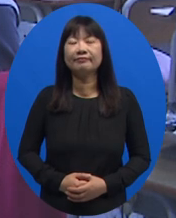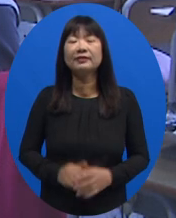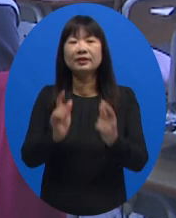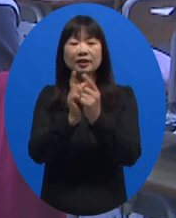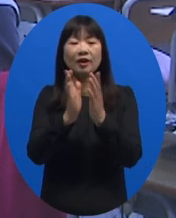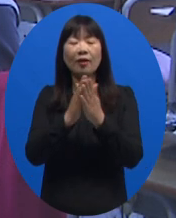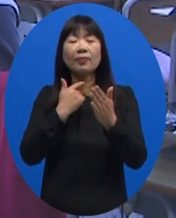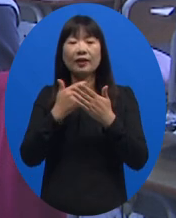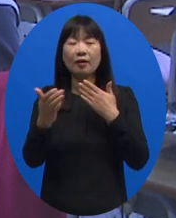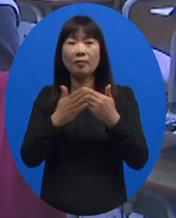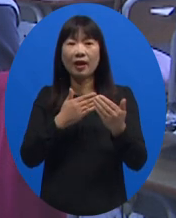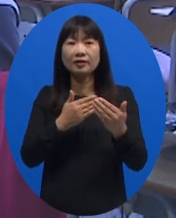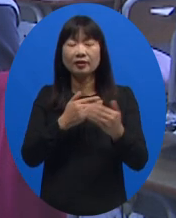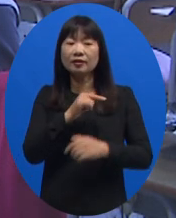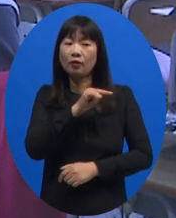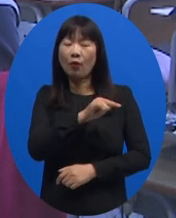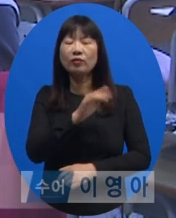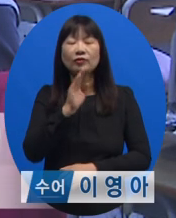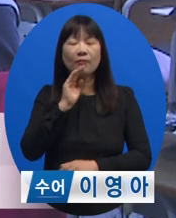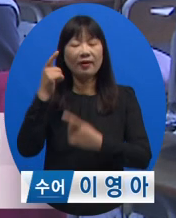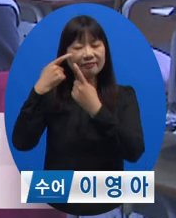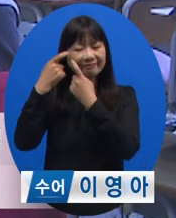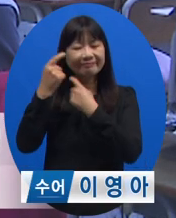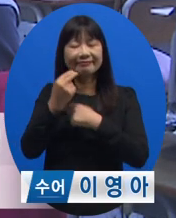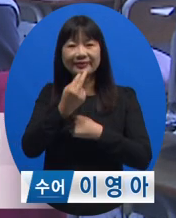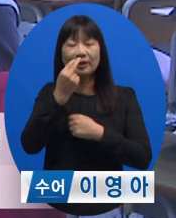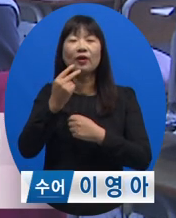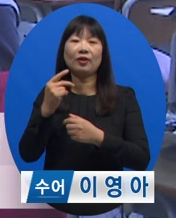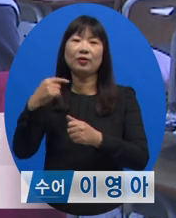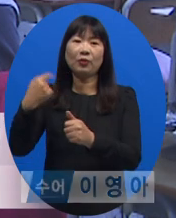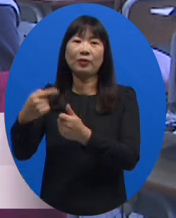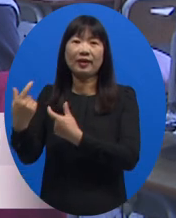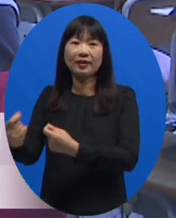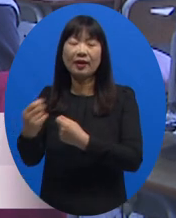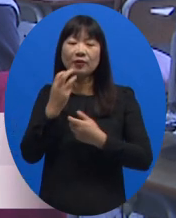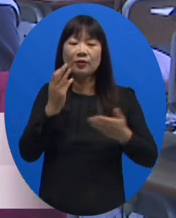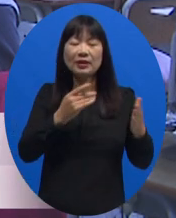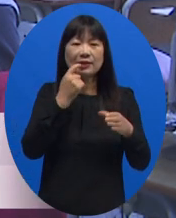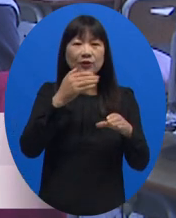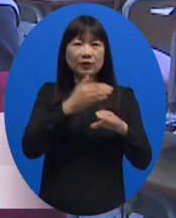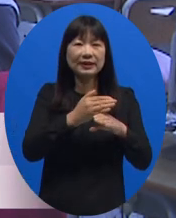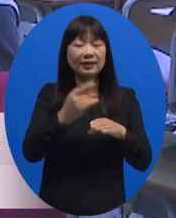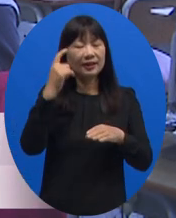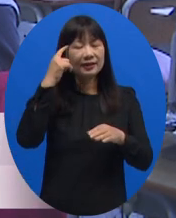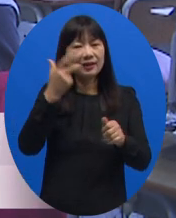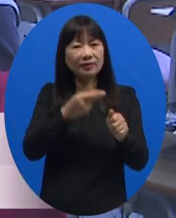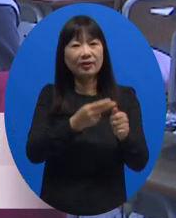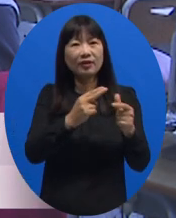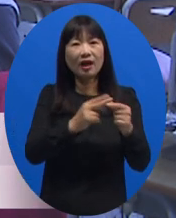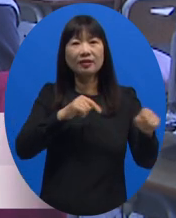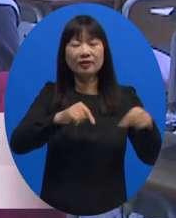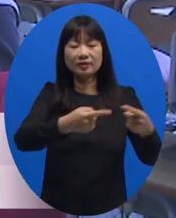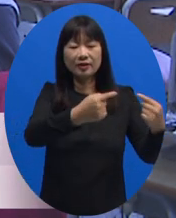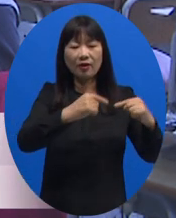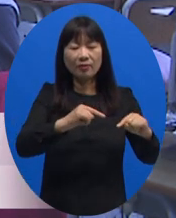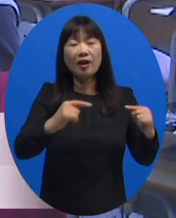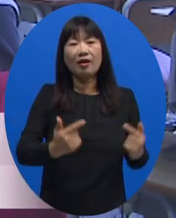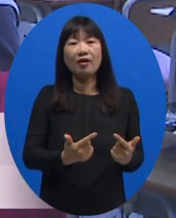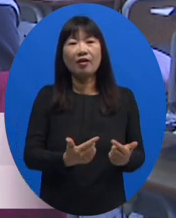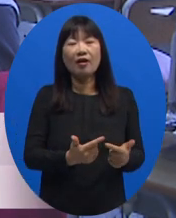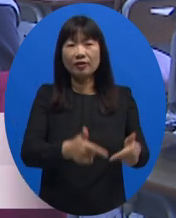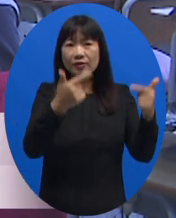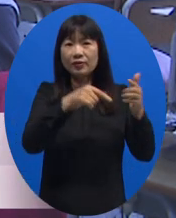직접 체험하는 것만큼 생생한 교육은 없을 텐데요. 경기도가 민주주의 의식 함량과 정치 참여 활성화를 위해